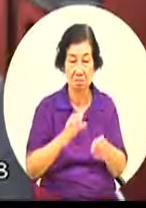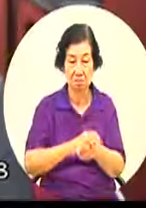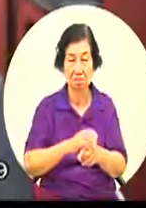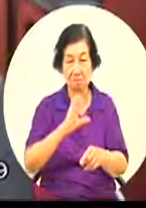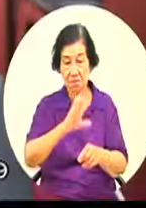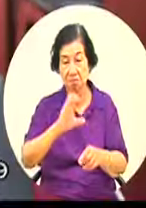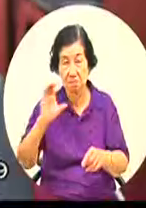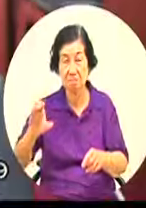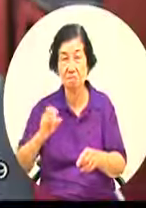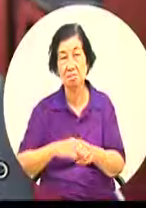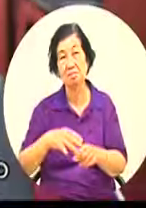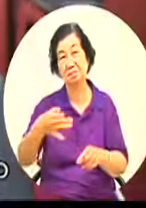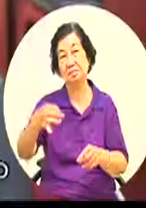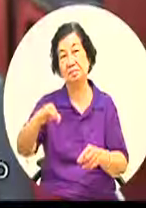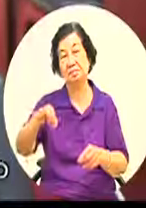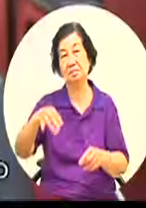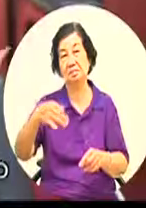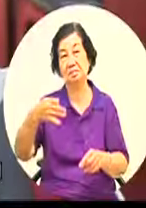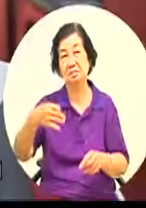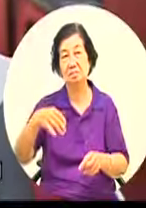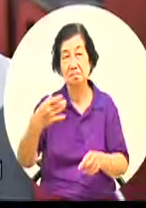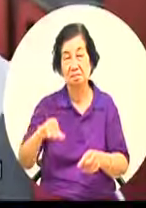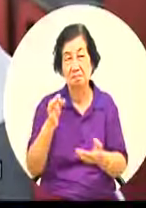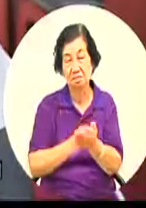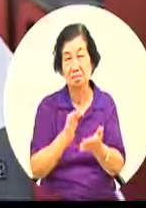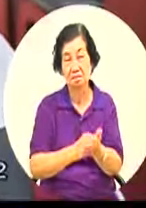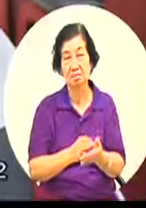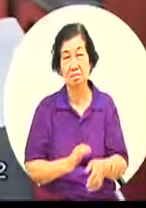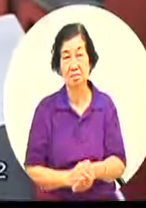而已。那这块土地里面其实有